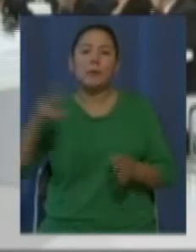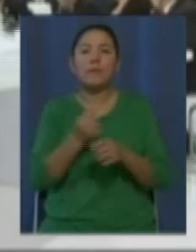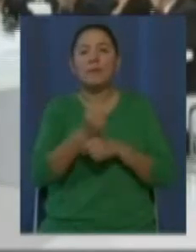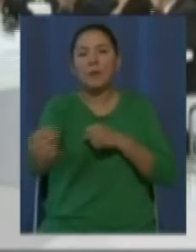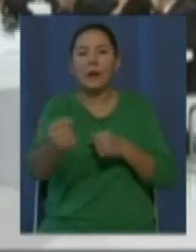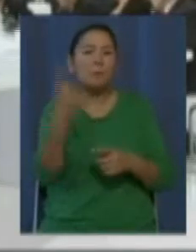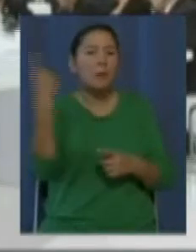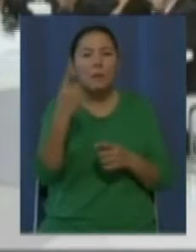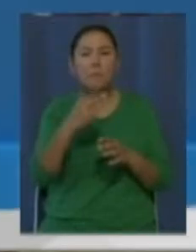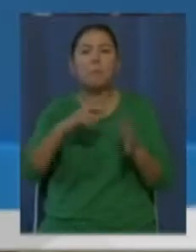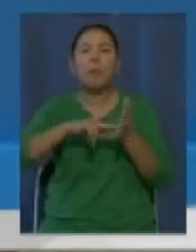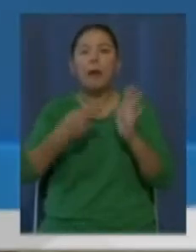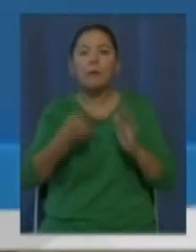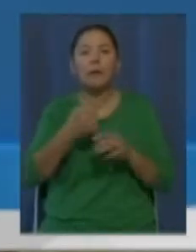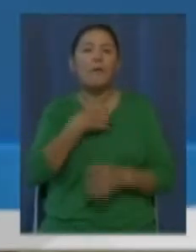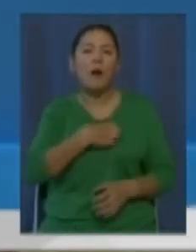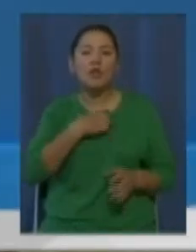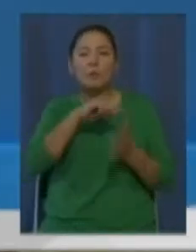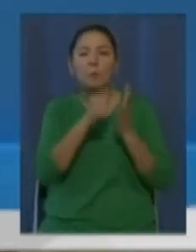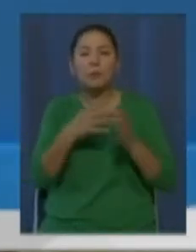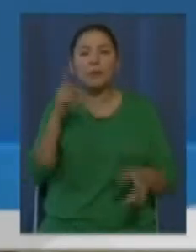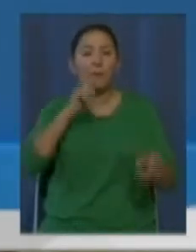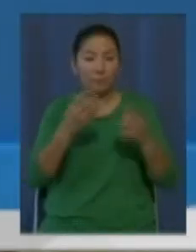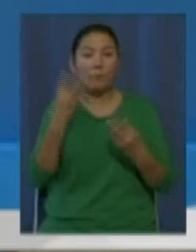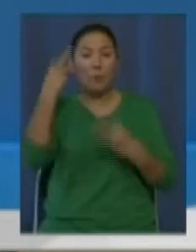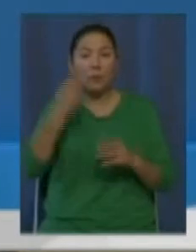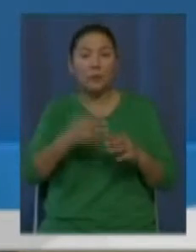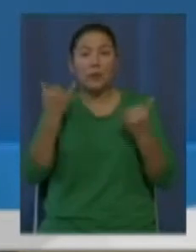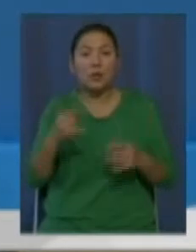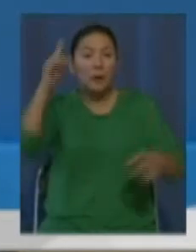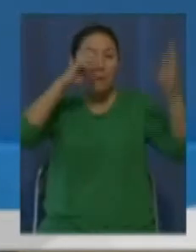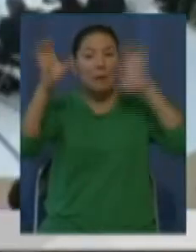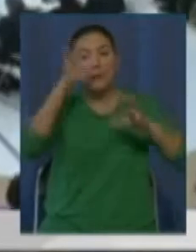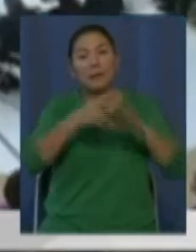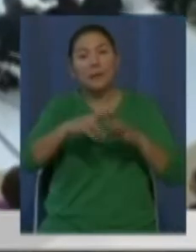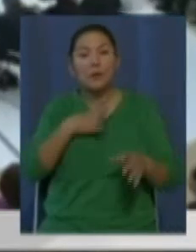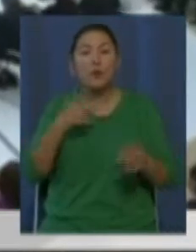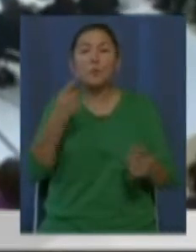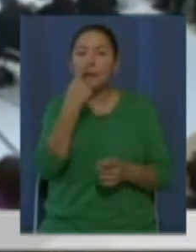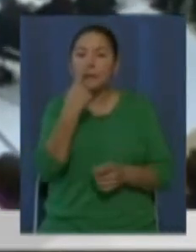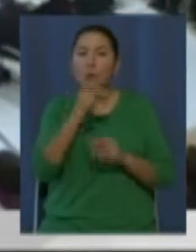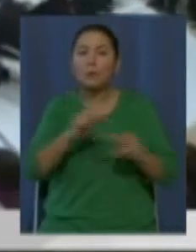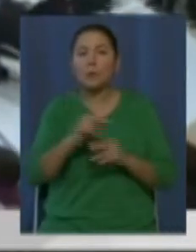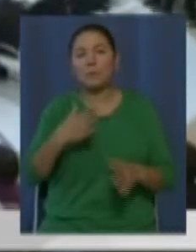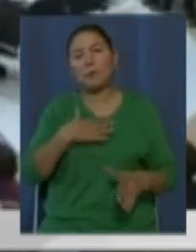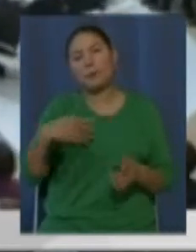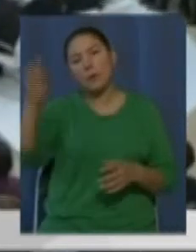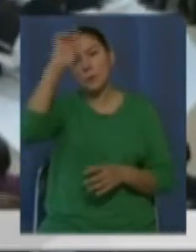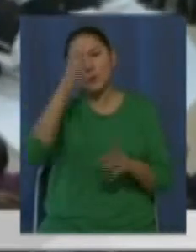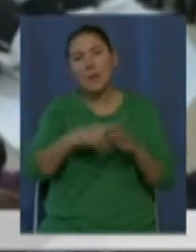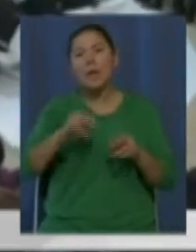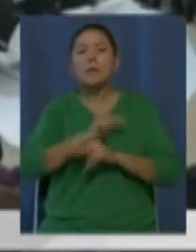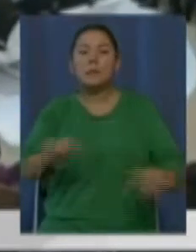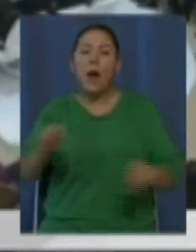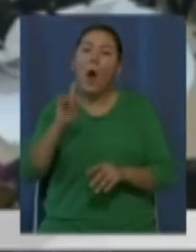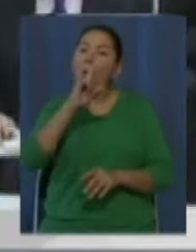Елбасы 2007-2009 жылдардағы қаржы қыспағын еңсерген тәжірибені алдағы уақытта да тиімді пайдалануымыз қажет екен